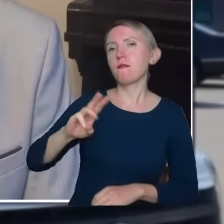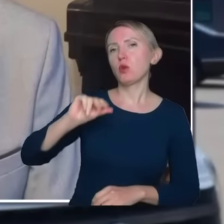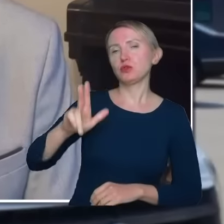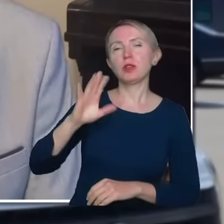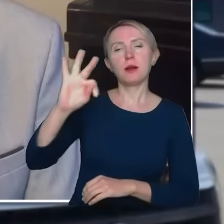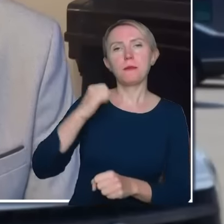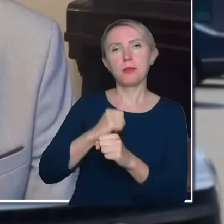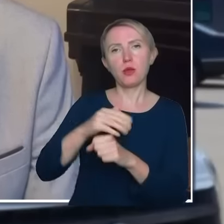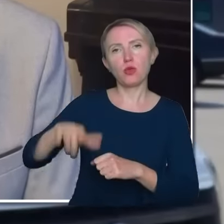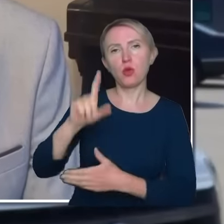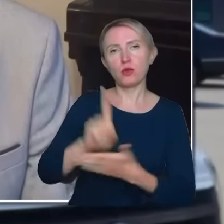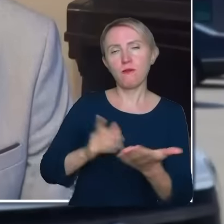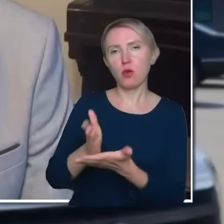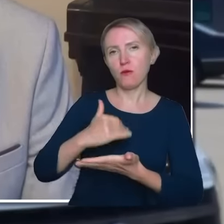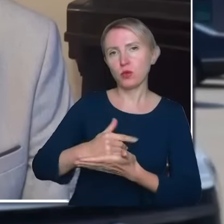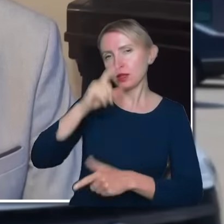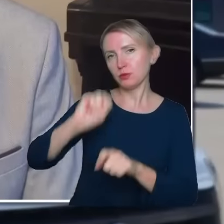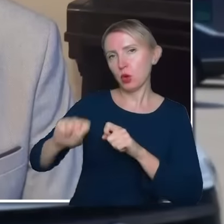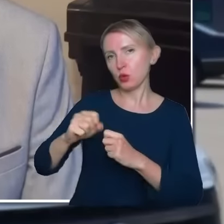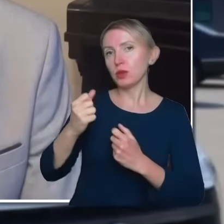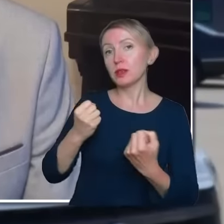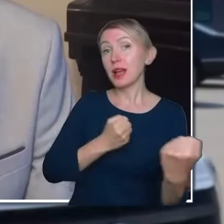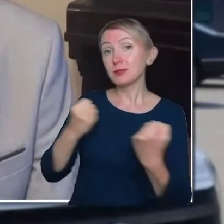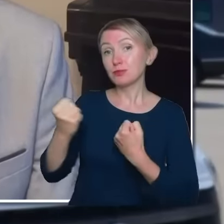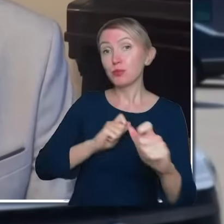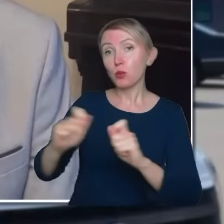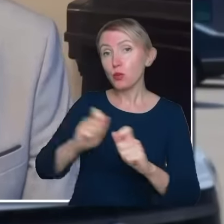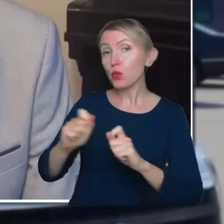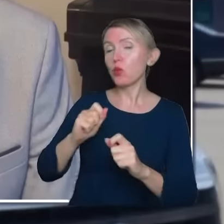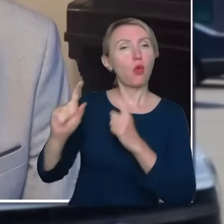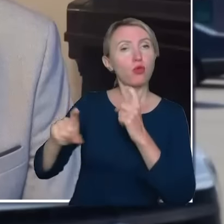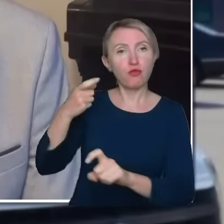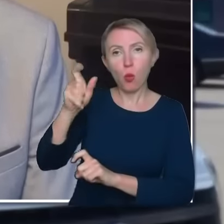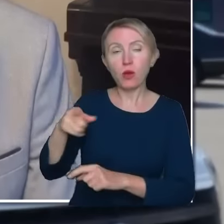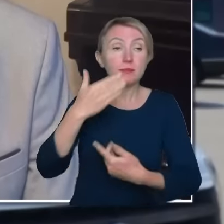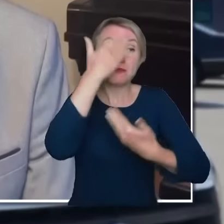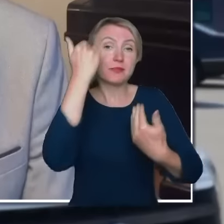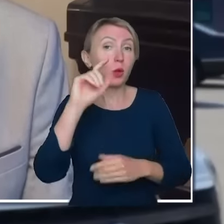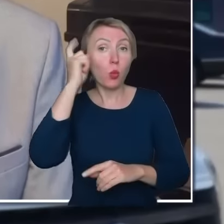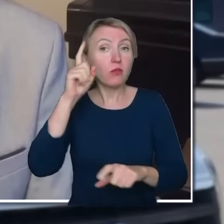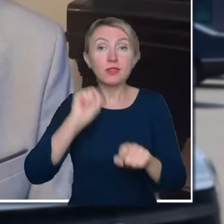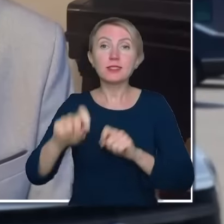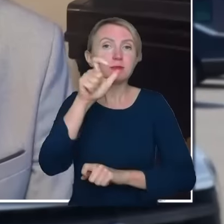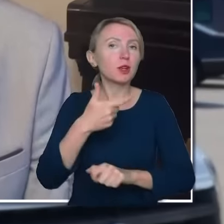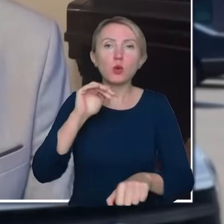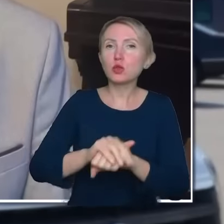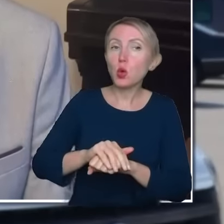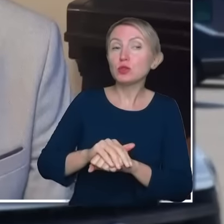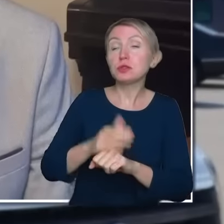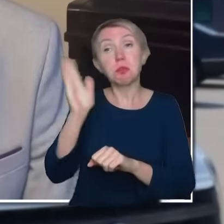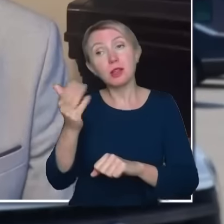funkcji dolnośląskiego wojewódzkiego inspektora transportu drogowego. Nie wiem, czy główny inspektor zgodził się, czy zgodzi